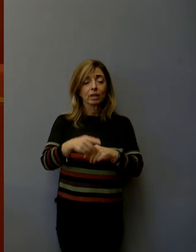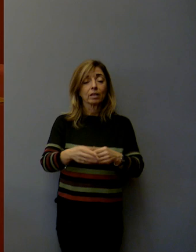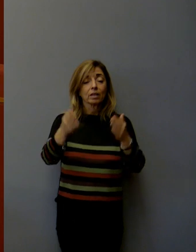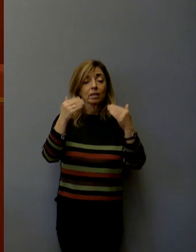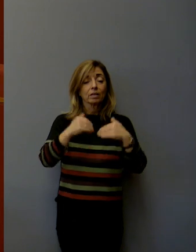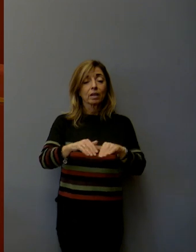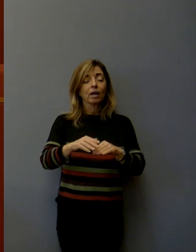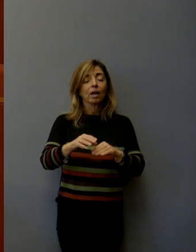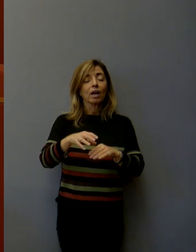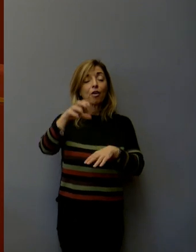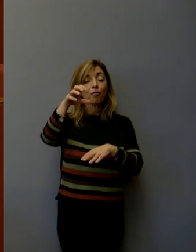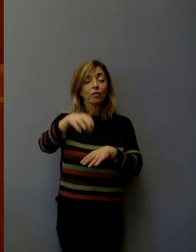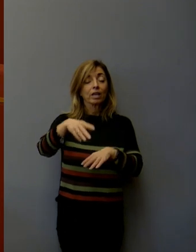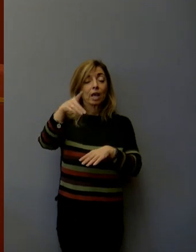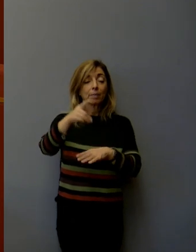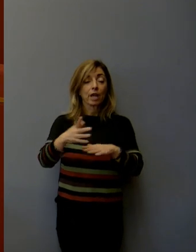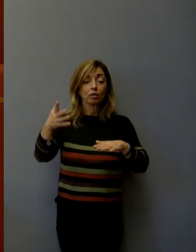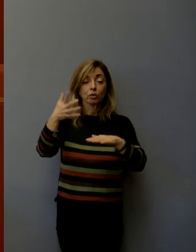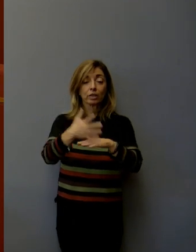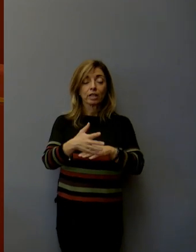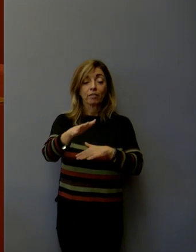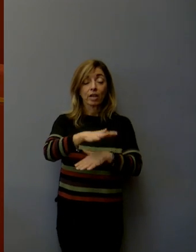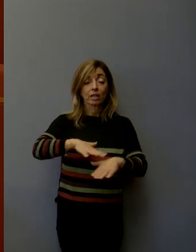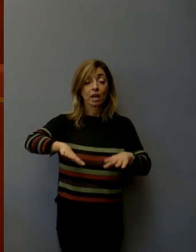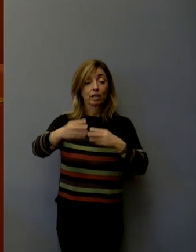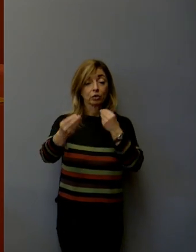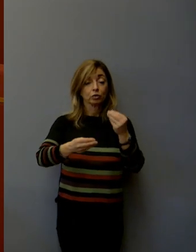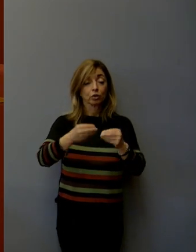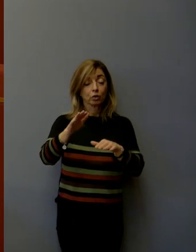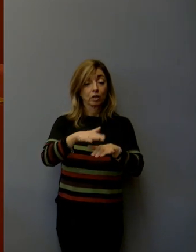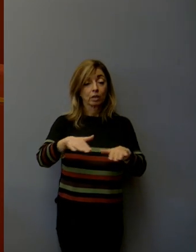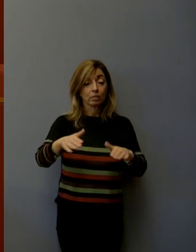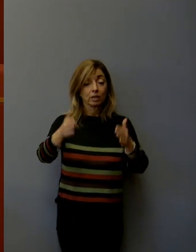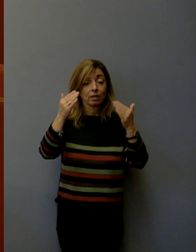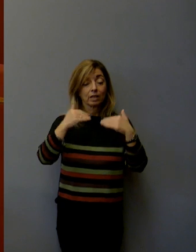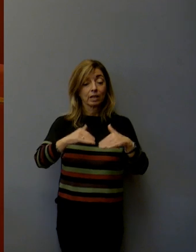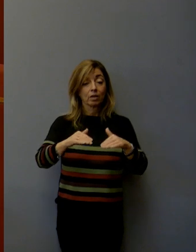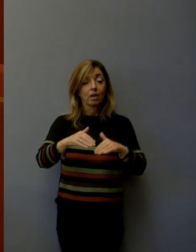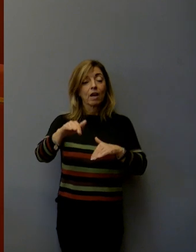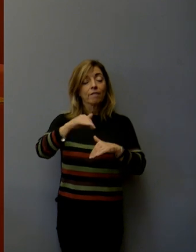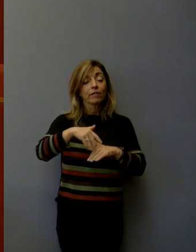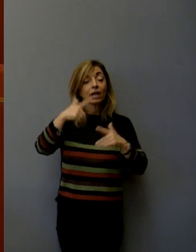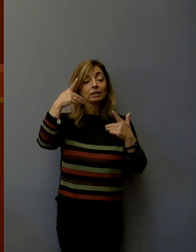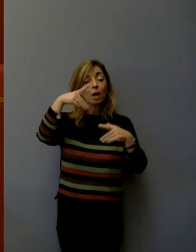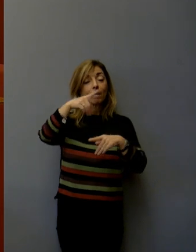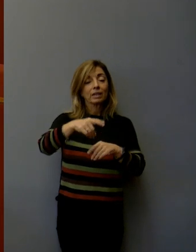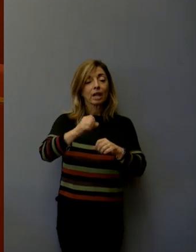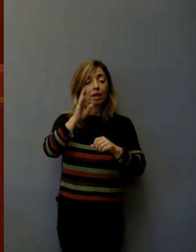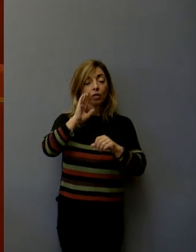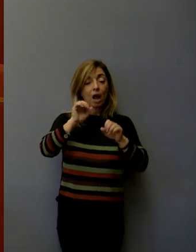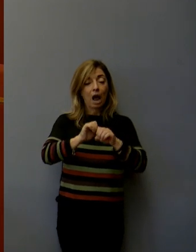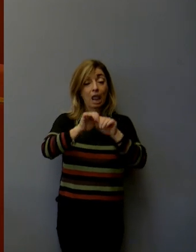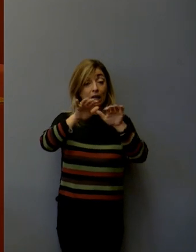Villa Piaggio interventi necessari aria gioco per bambini 4.504 ter via San Pantaleo gradi allagamenti